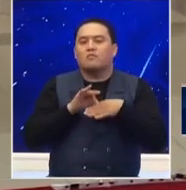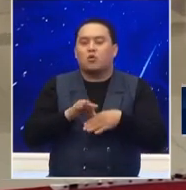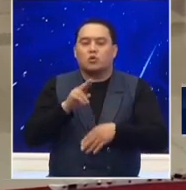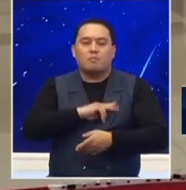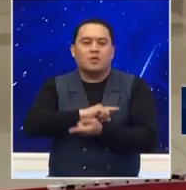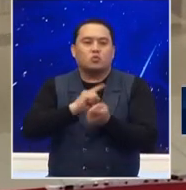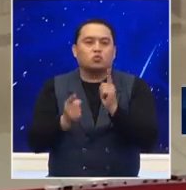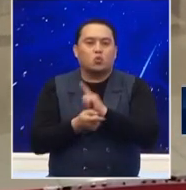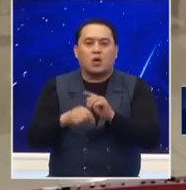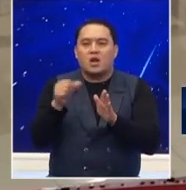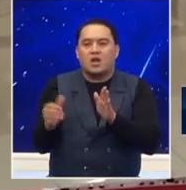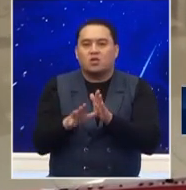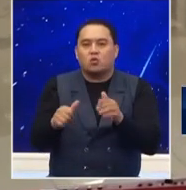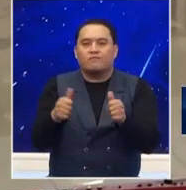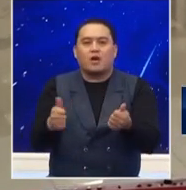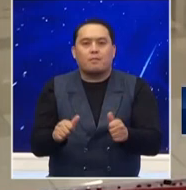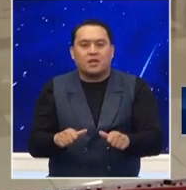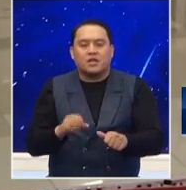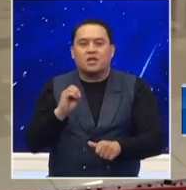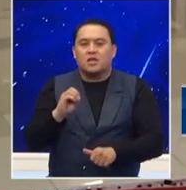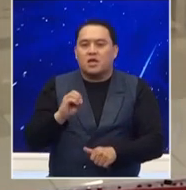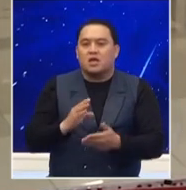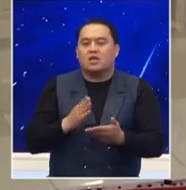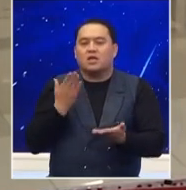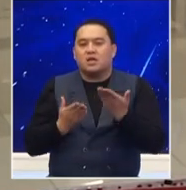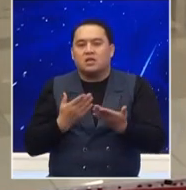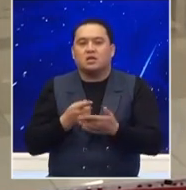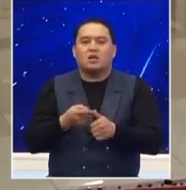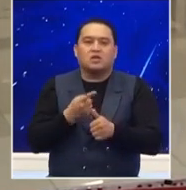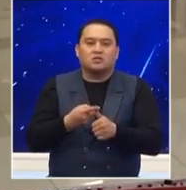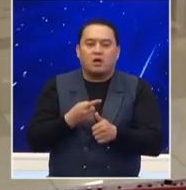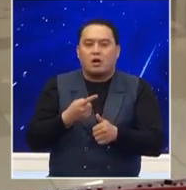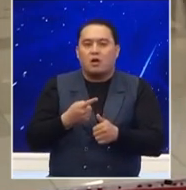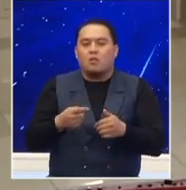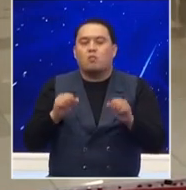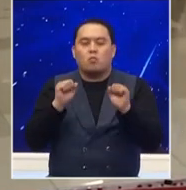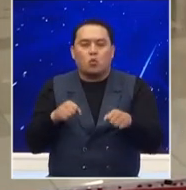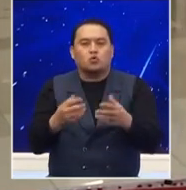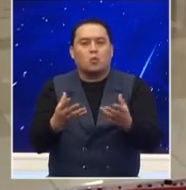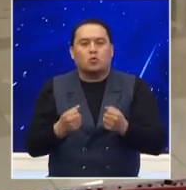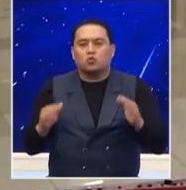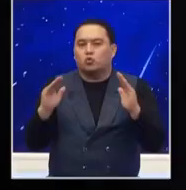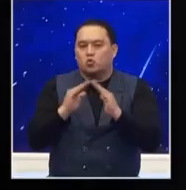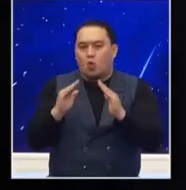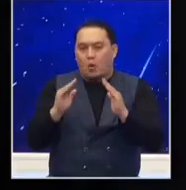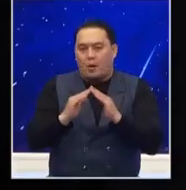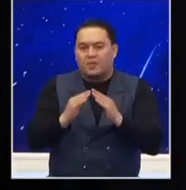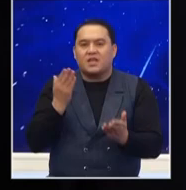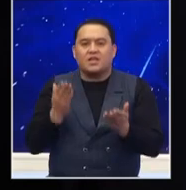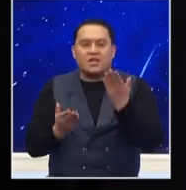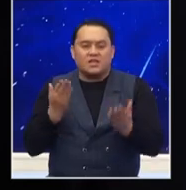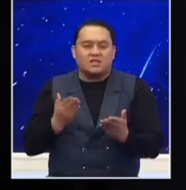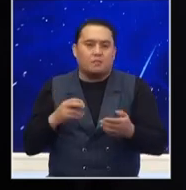переводу всех услуг в электронный формат. Е-услуги, или как еще их называют, удаленные, можно получить, не выходя из дома. В случае, если